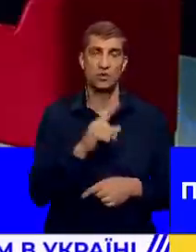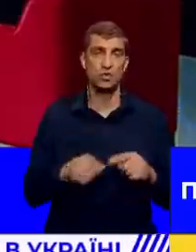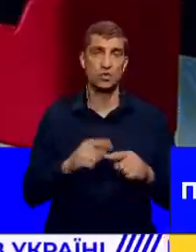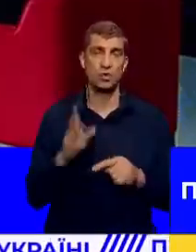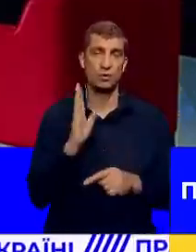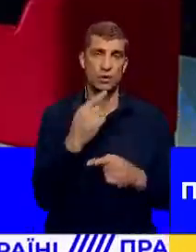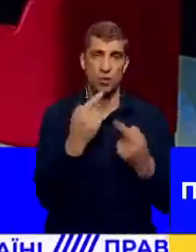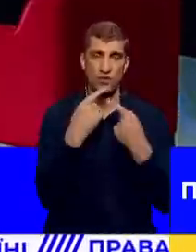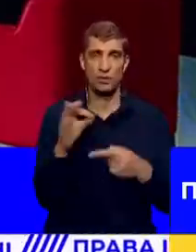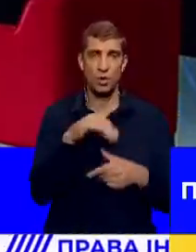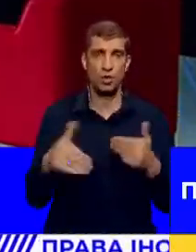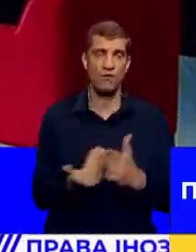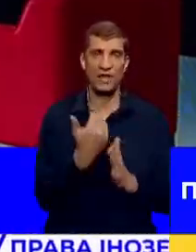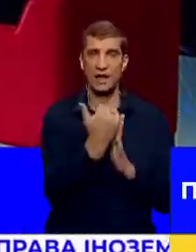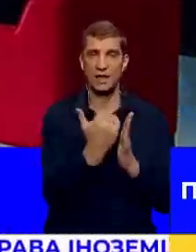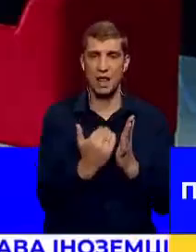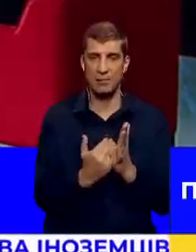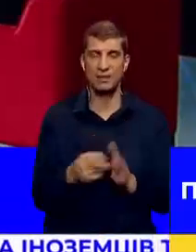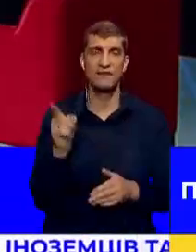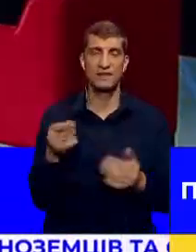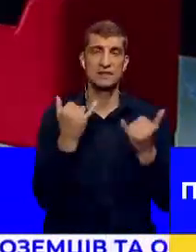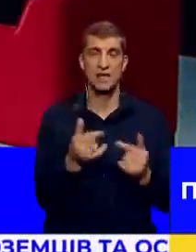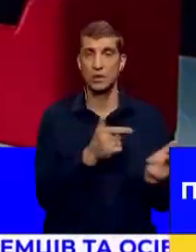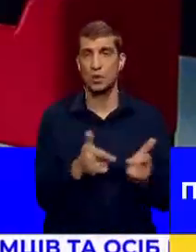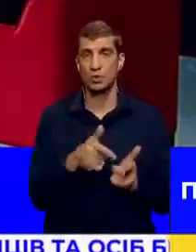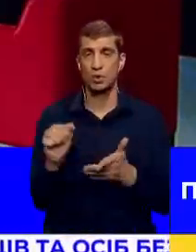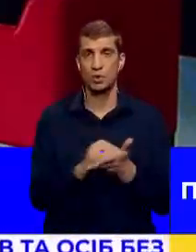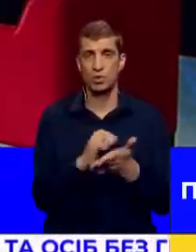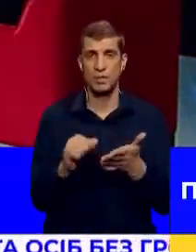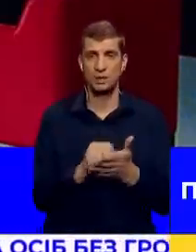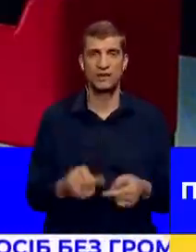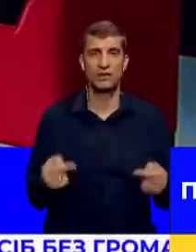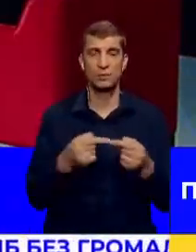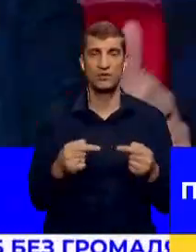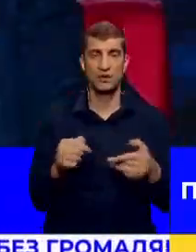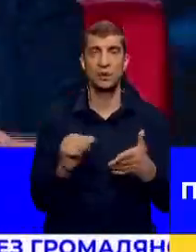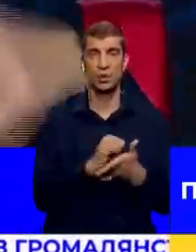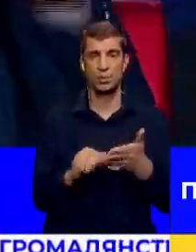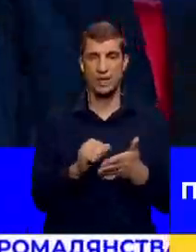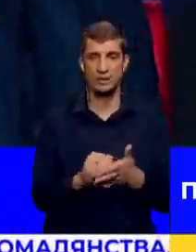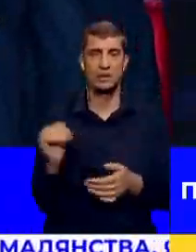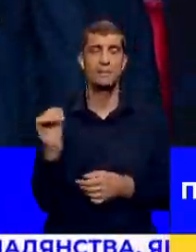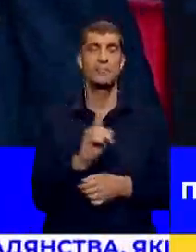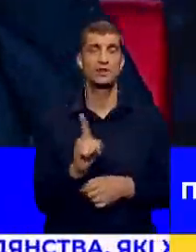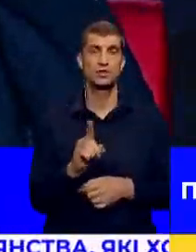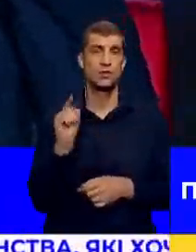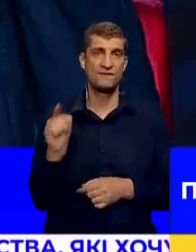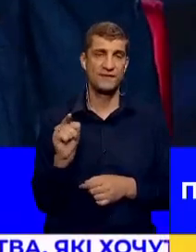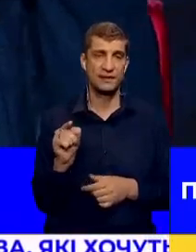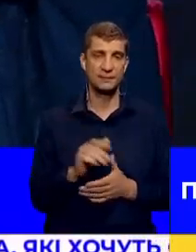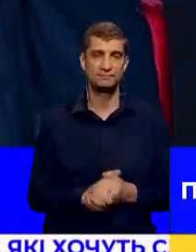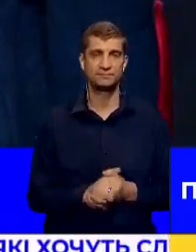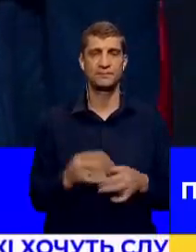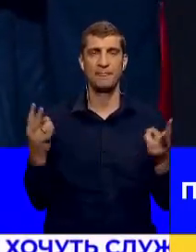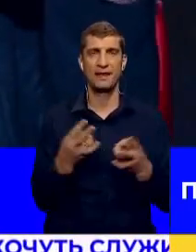будемо говорити про новий регламент. Він зараз готує документи, ну, відповідний документ, і що він,